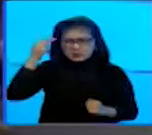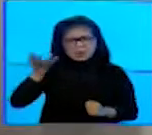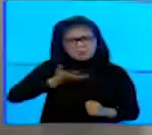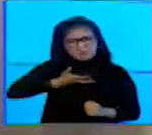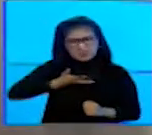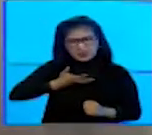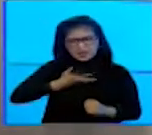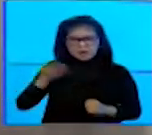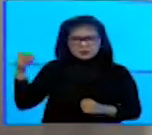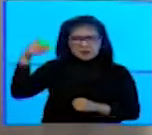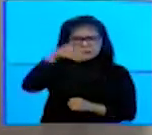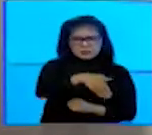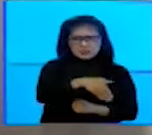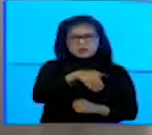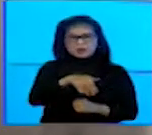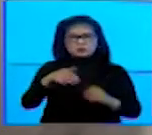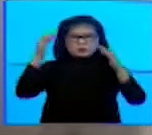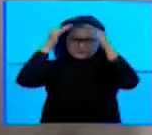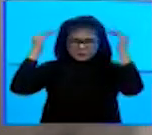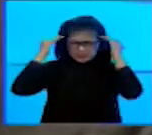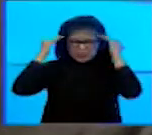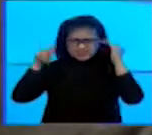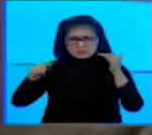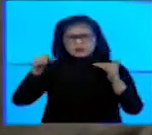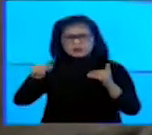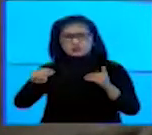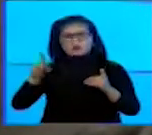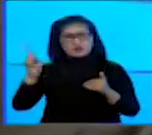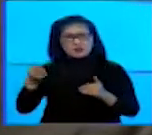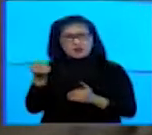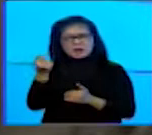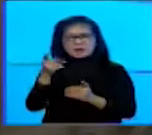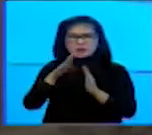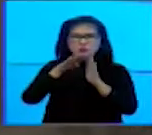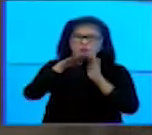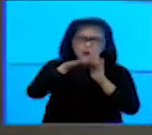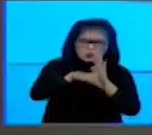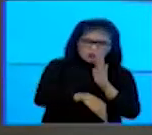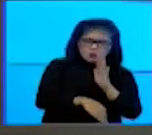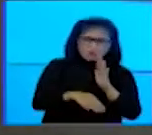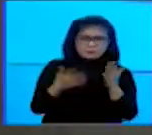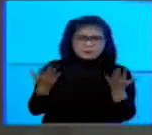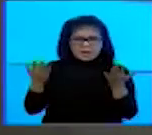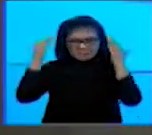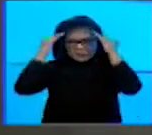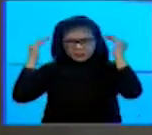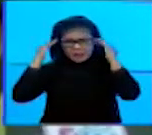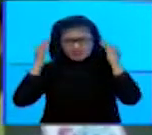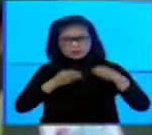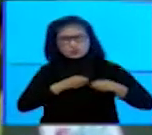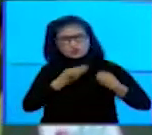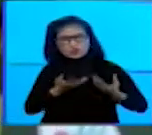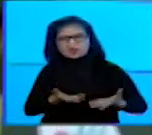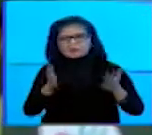petani khawatir harga gabah dan beras lokal semakin anjlok dan dampaknya petani kian merugi.